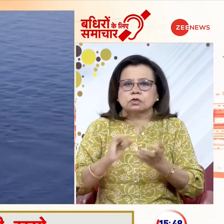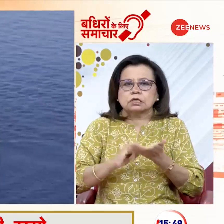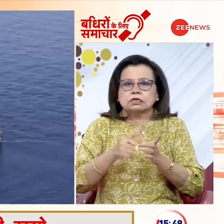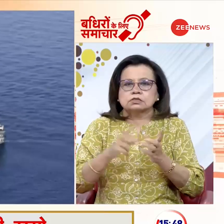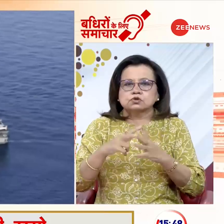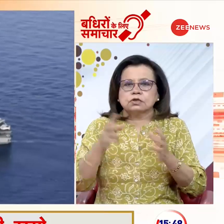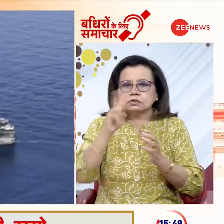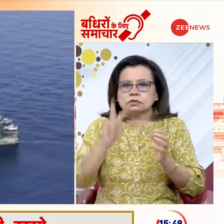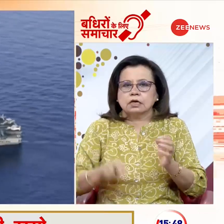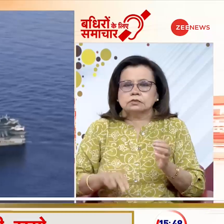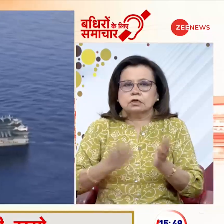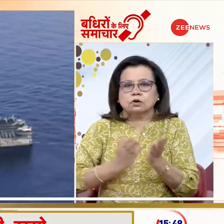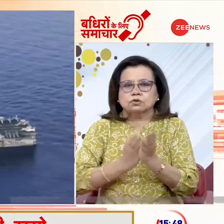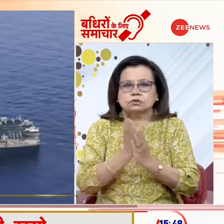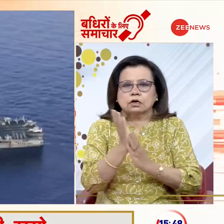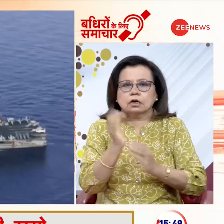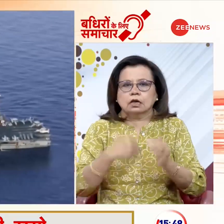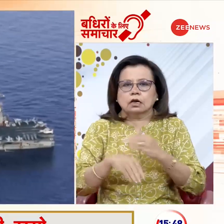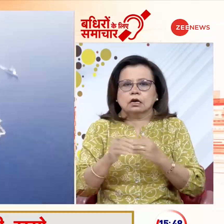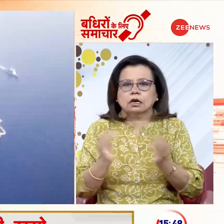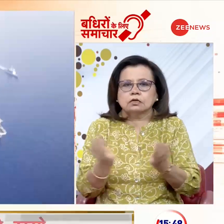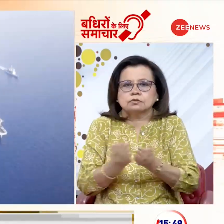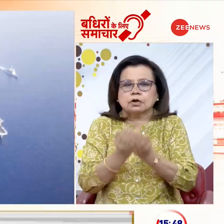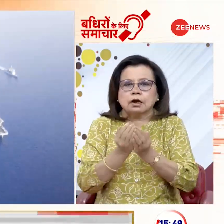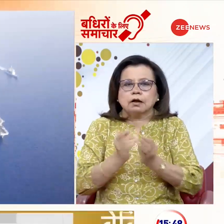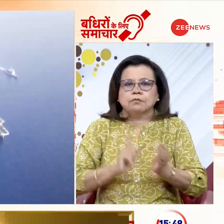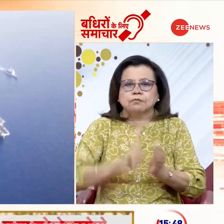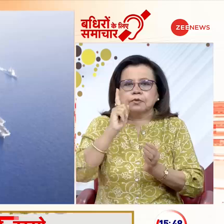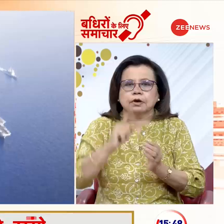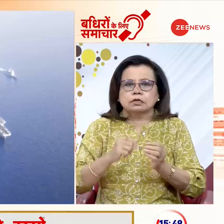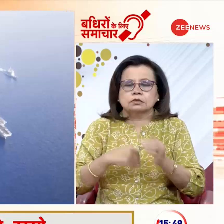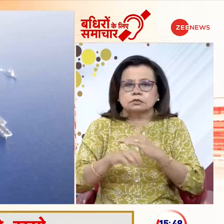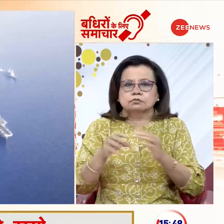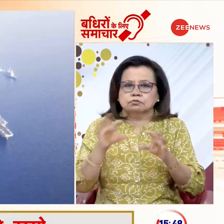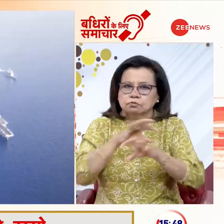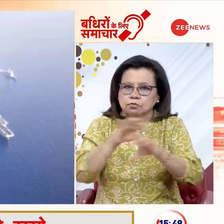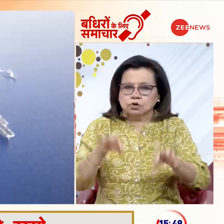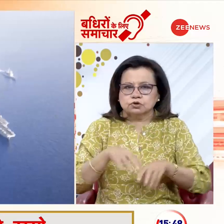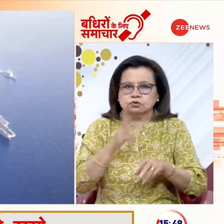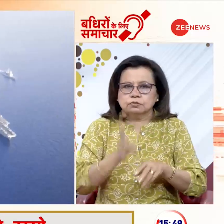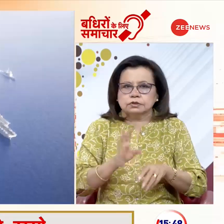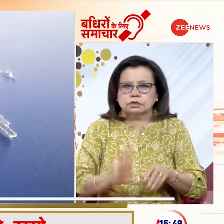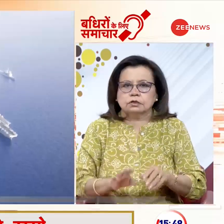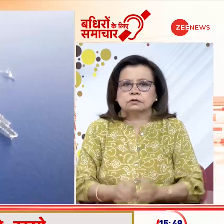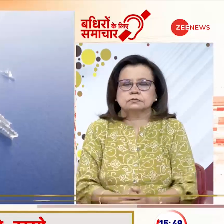नहर से गुजर रही है। इस पनडुब्बी पर परमाणु मिसाइलें मौजूद हैं।